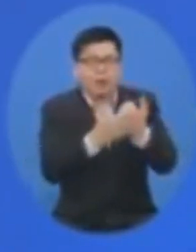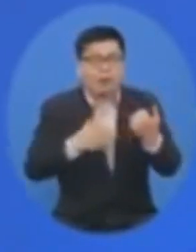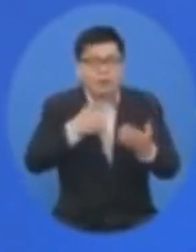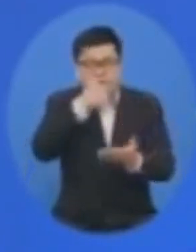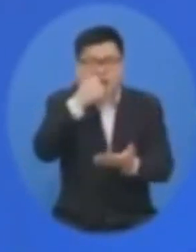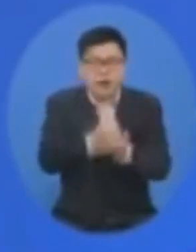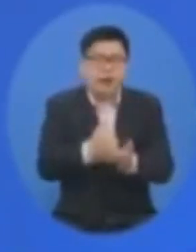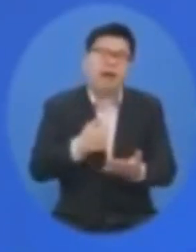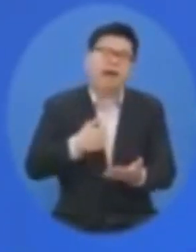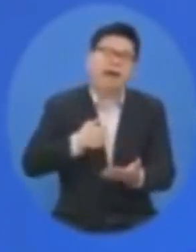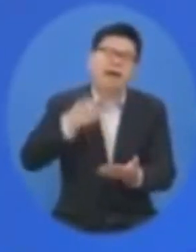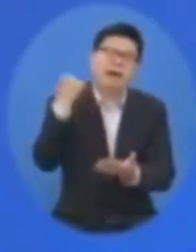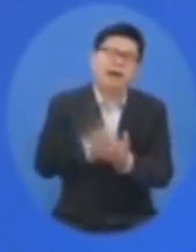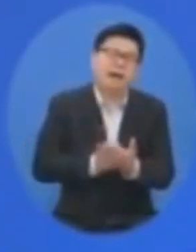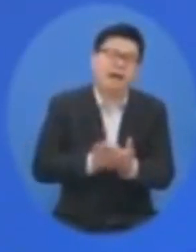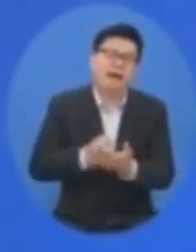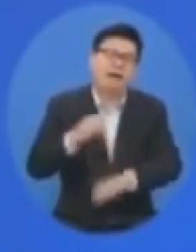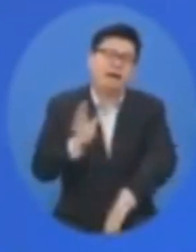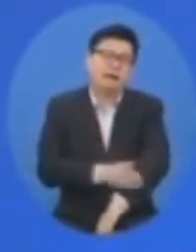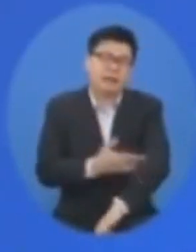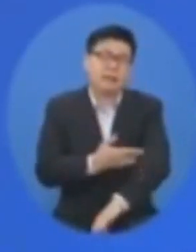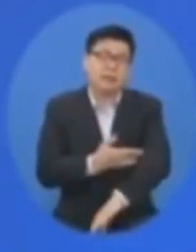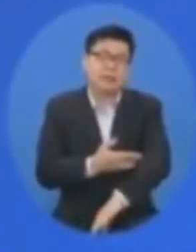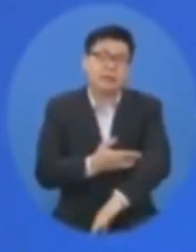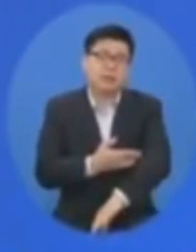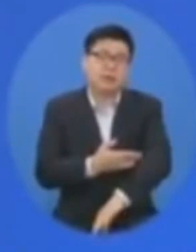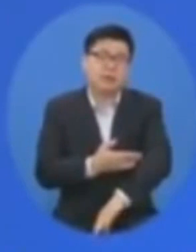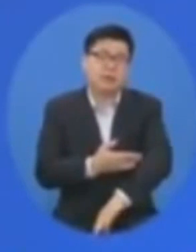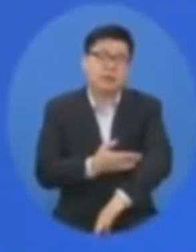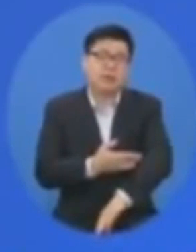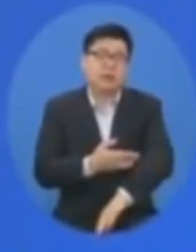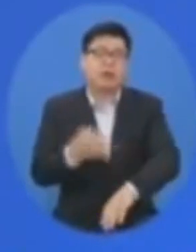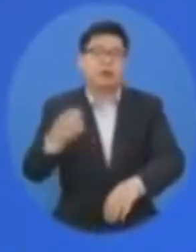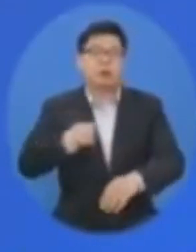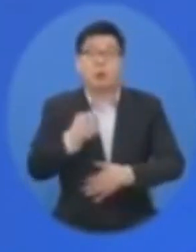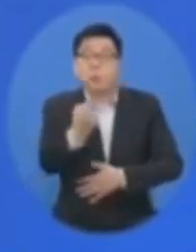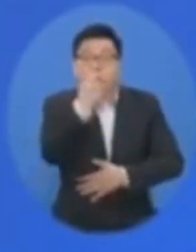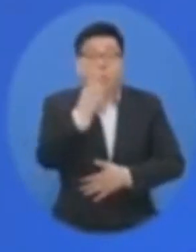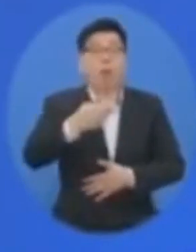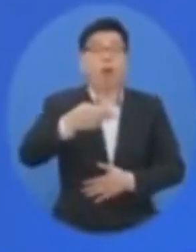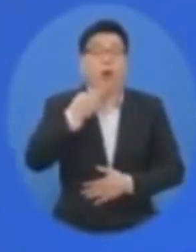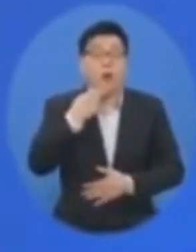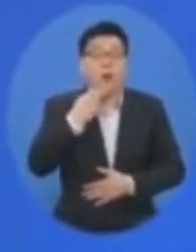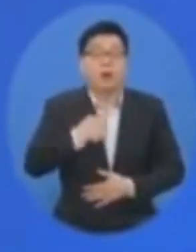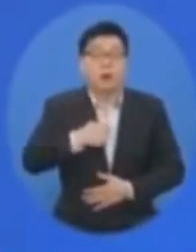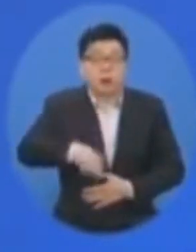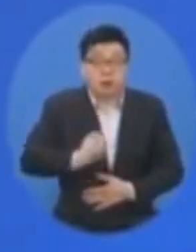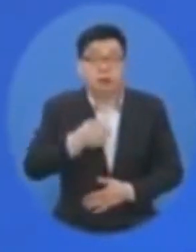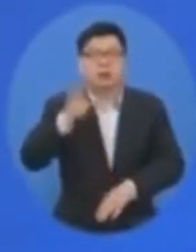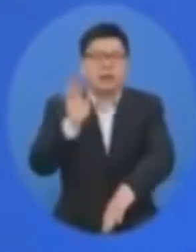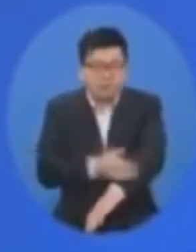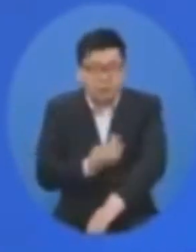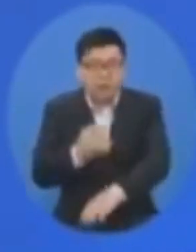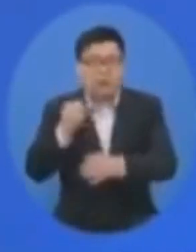참 잘못했다 이렇게 또 누구한테 적발이 된 것도 아니고 내 스스로 잘못했다고